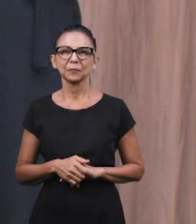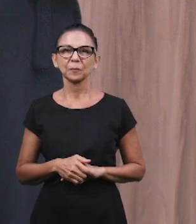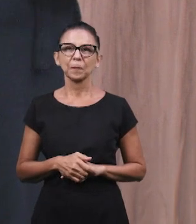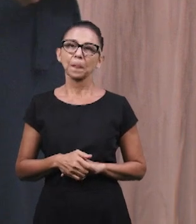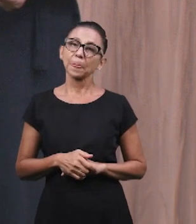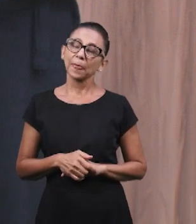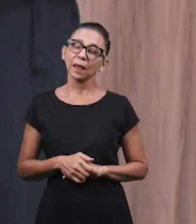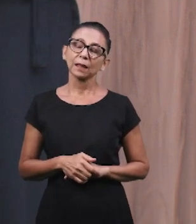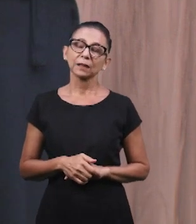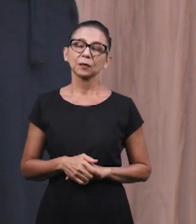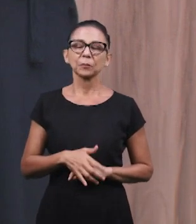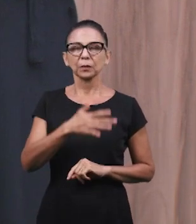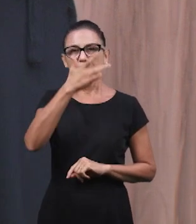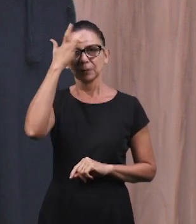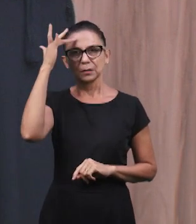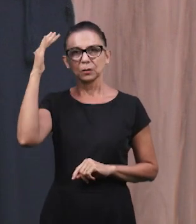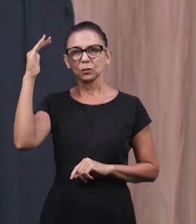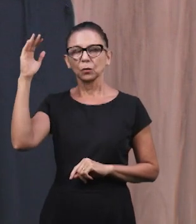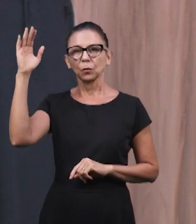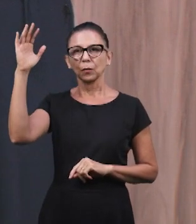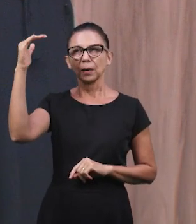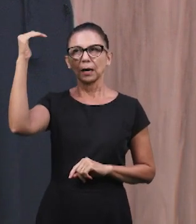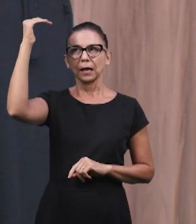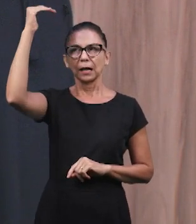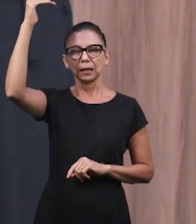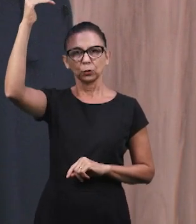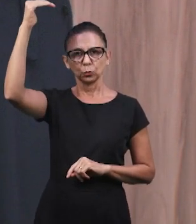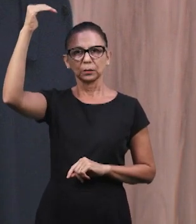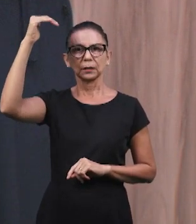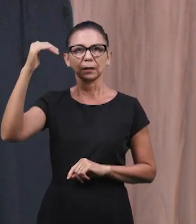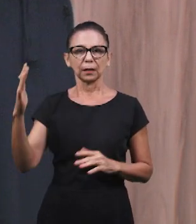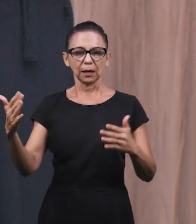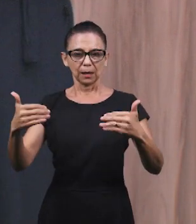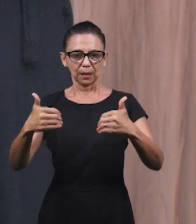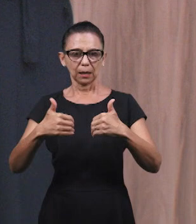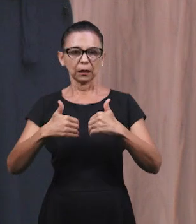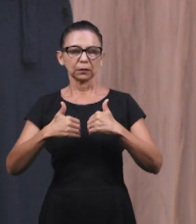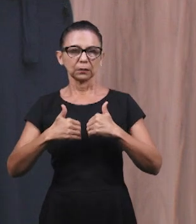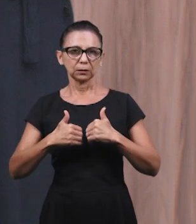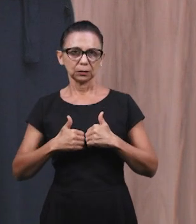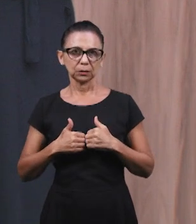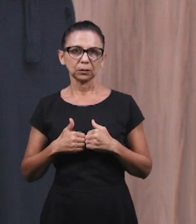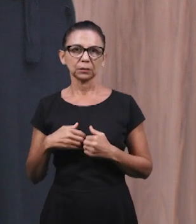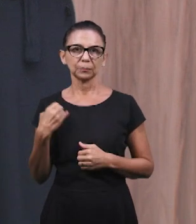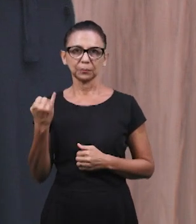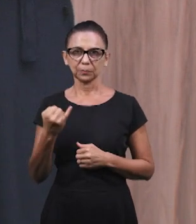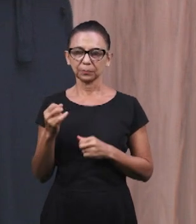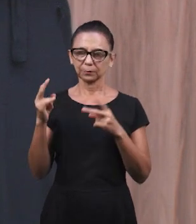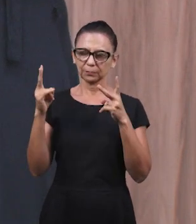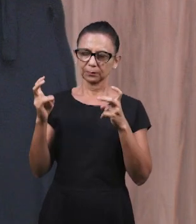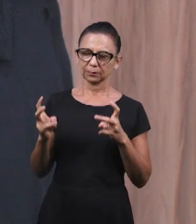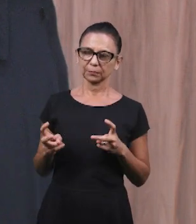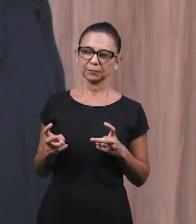afin qu'un adulte puisse Et